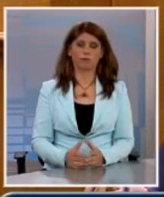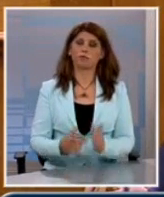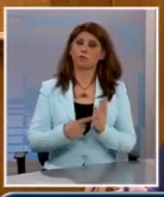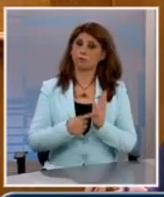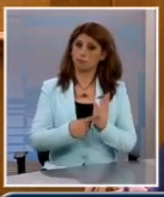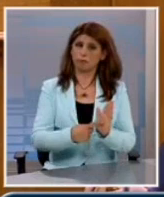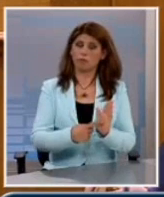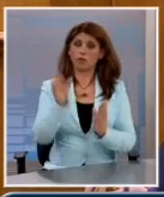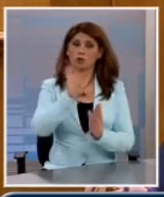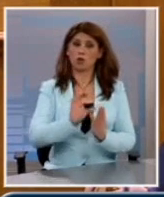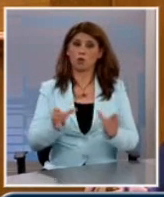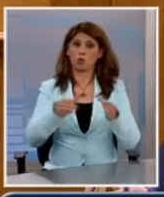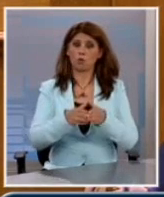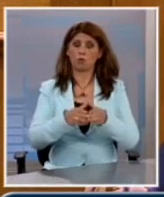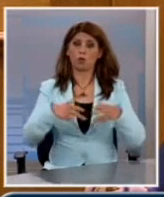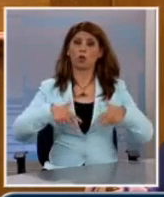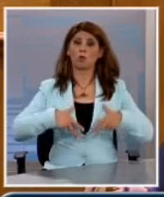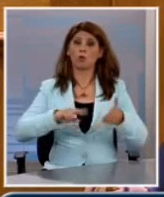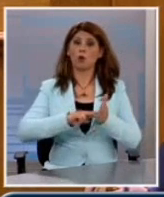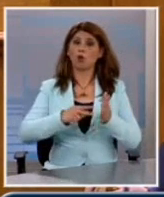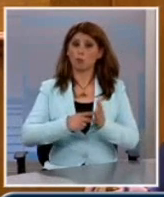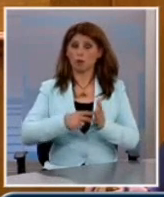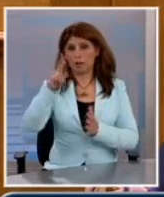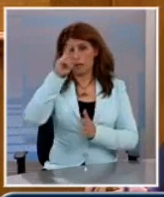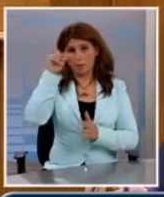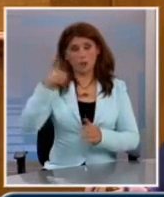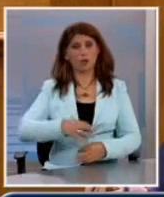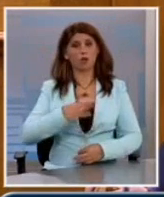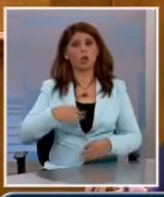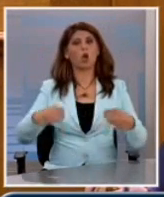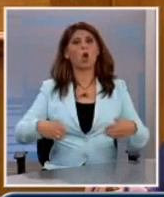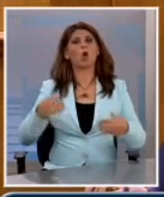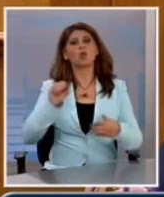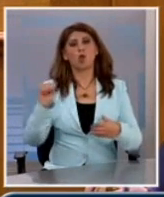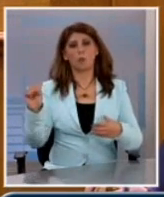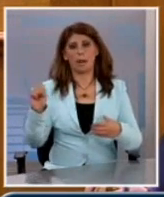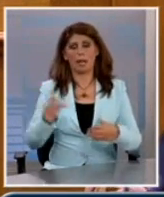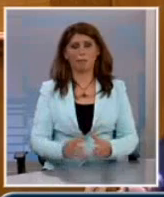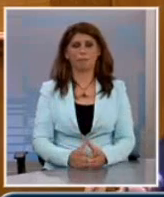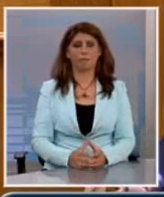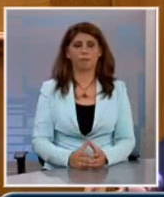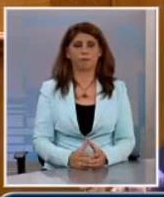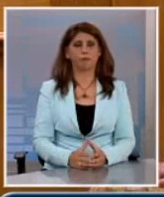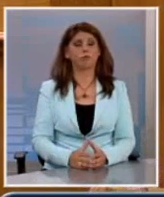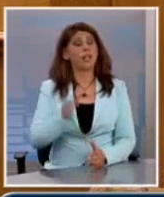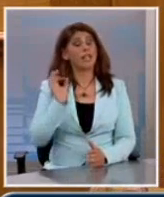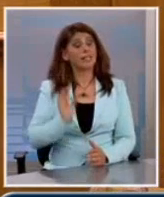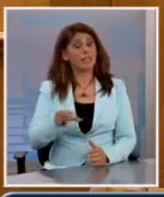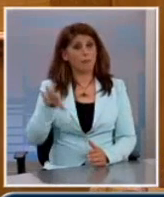στο Eurogroup και ο Υπουργός Οικονομικών της Γερμανίας, κ. Σόιμπλε. Σε κάθε περίπτωση